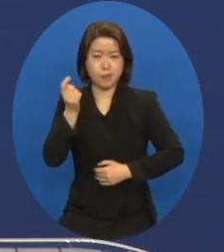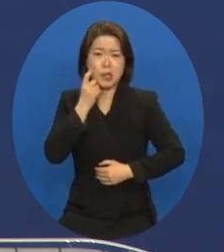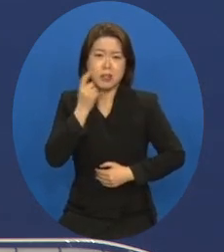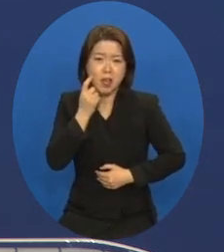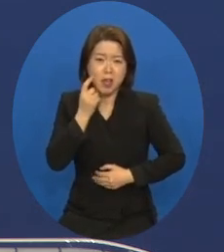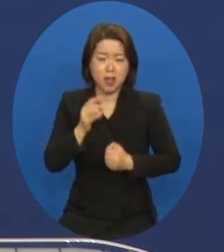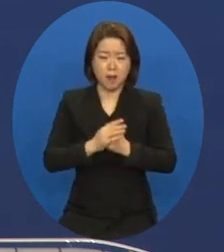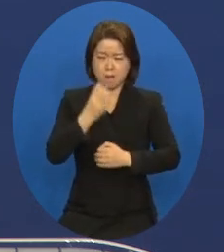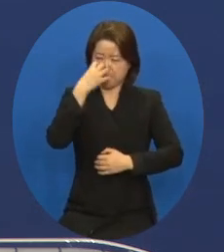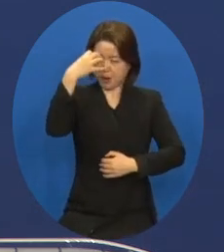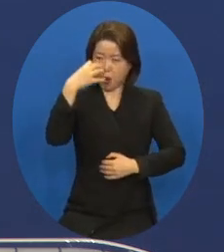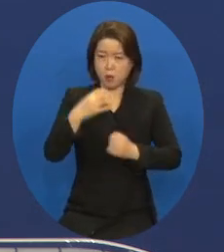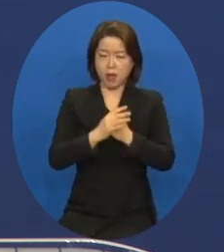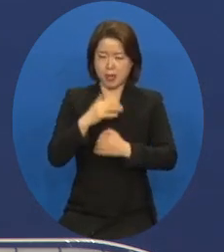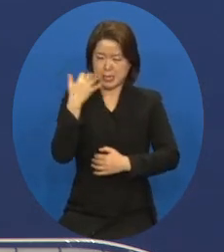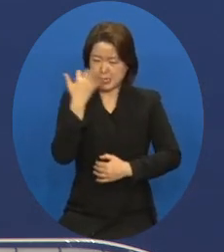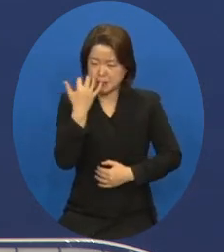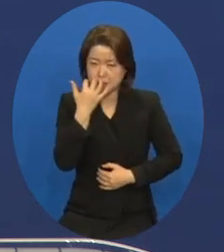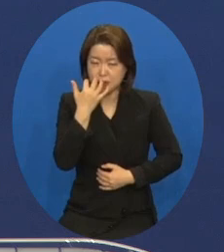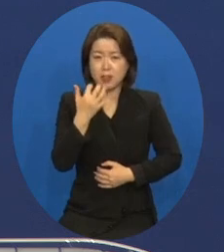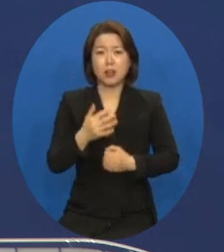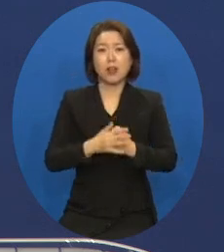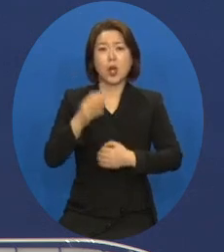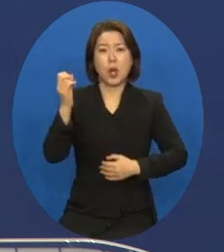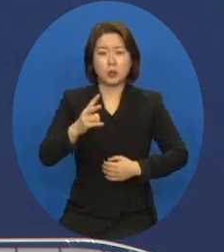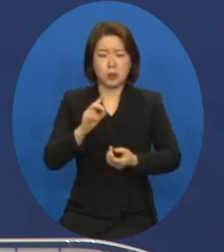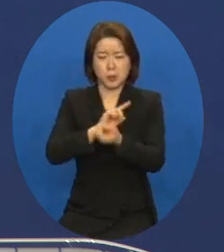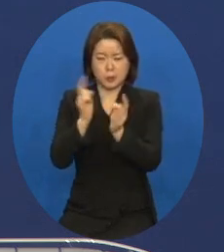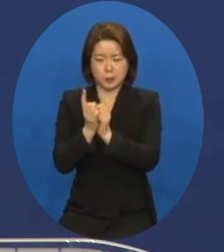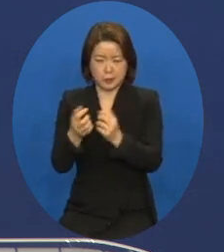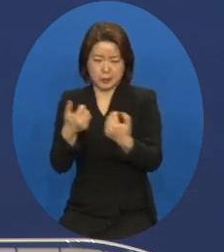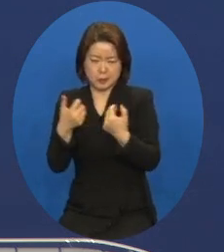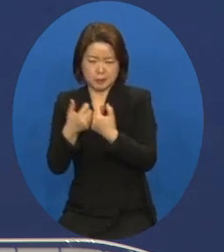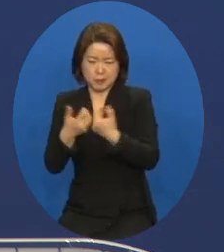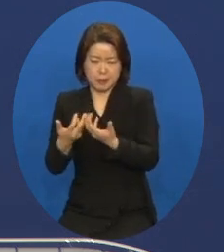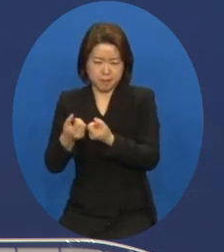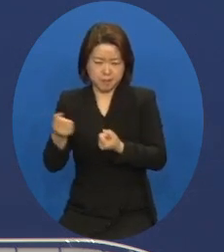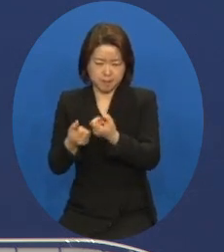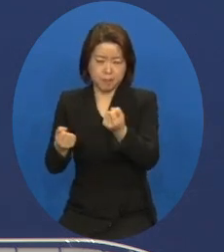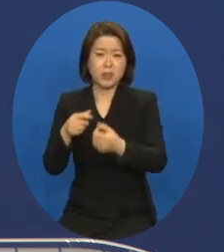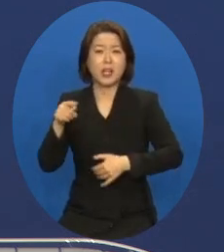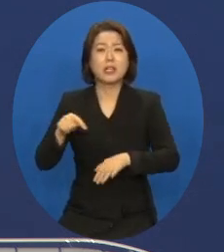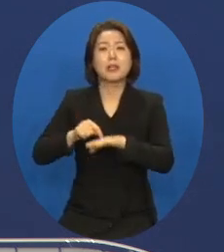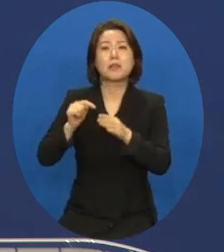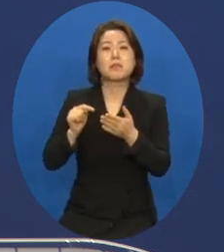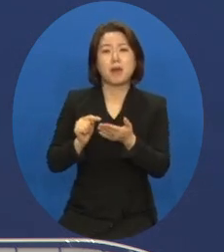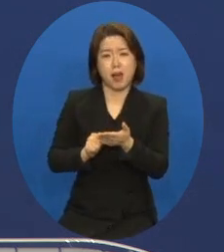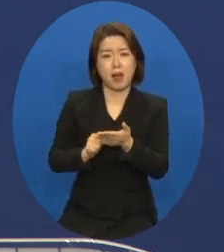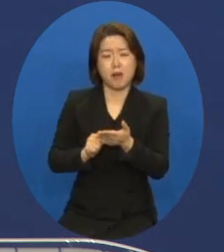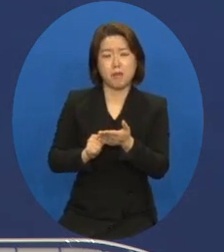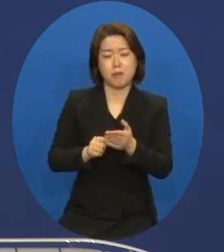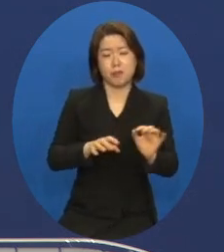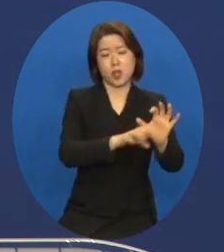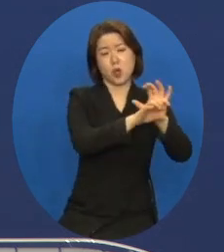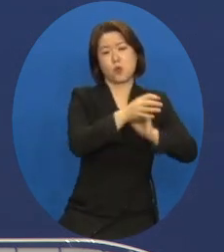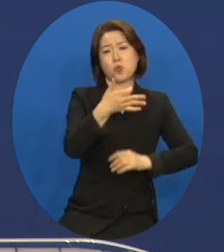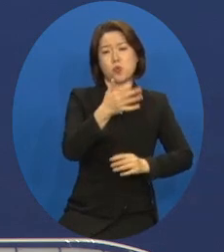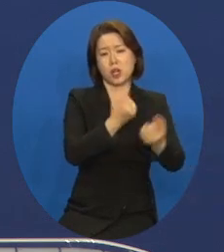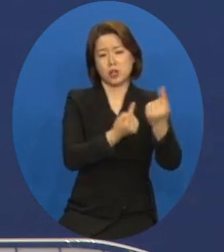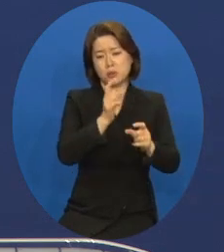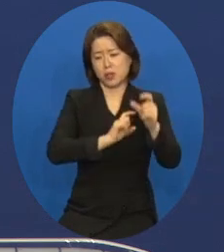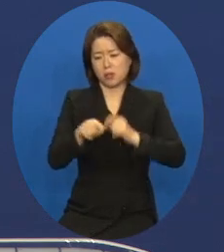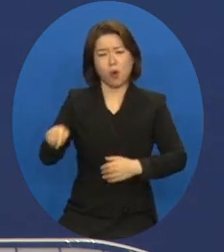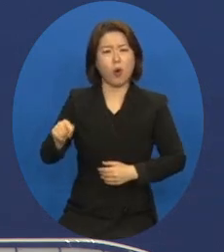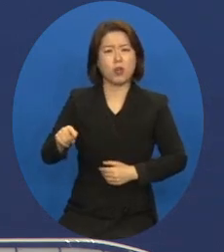교만 음란함 그리고 서로 분장하고 다투는 마음이 콜라 1 구보다 훨씩